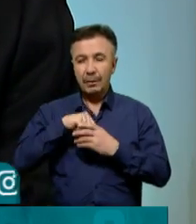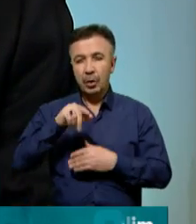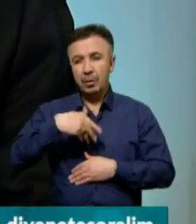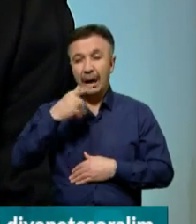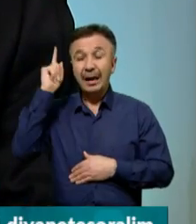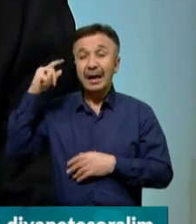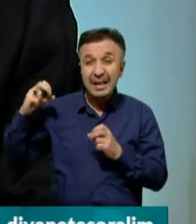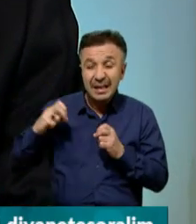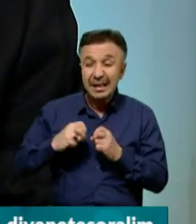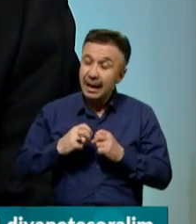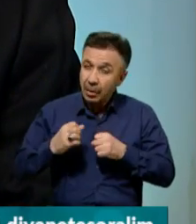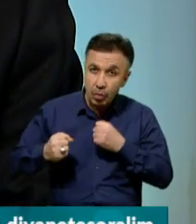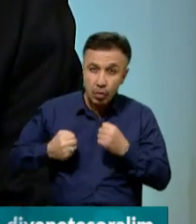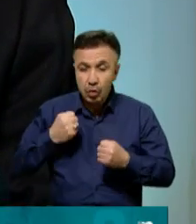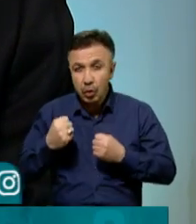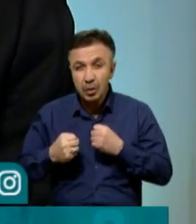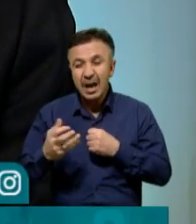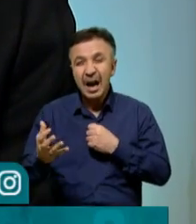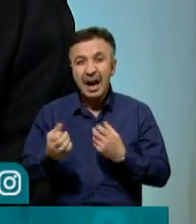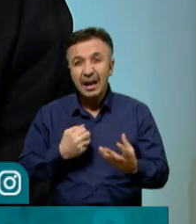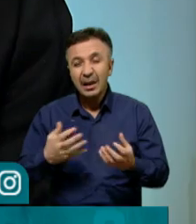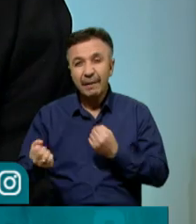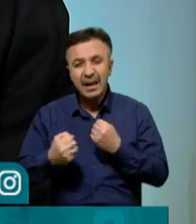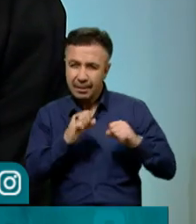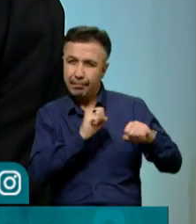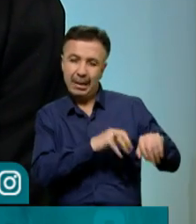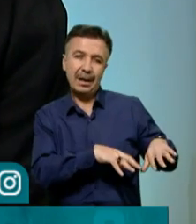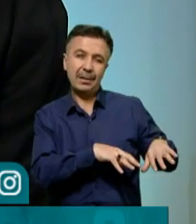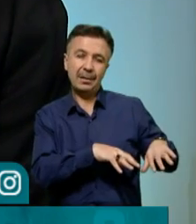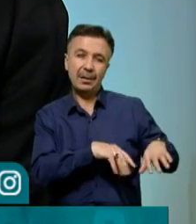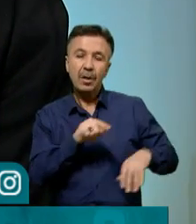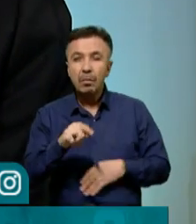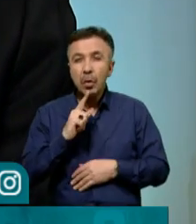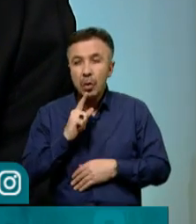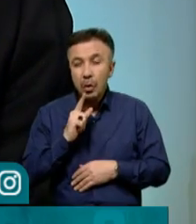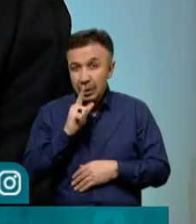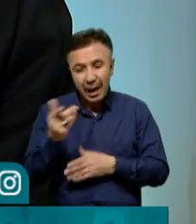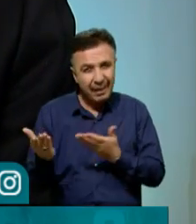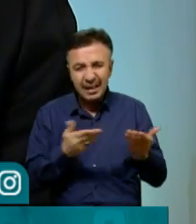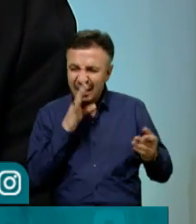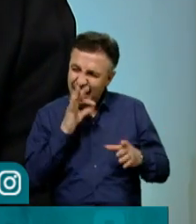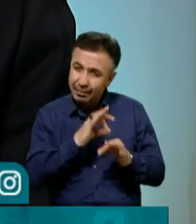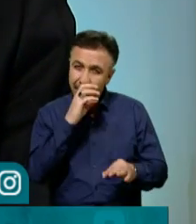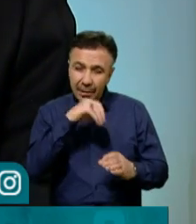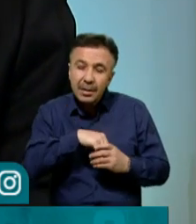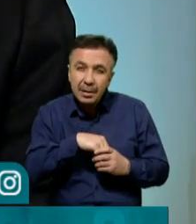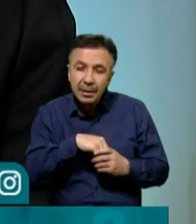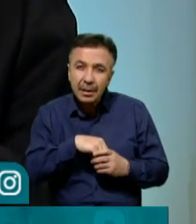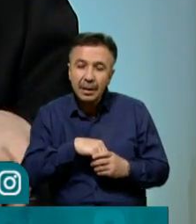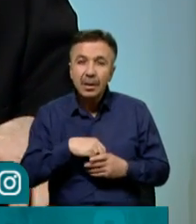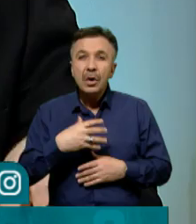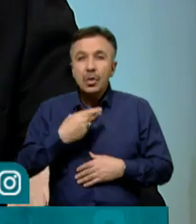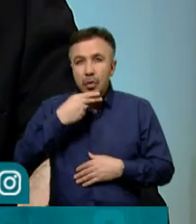zikrine koşun. وَذَرُوا الْبَيْعِ Alışverişi terk edin. Bu nida, bu çağrı kim içindir? Cuma kendilerine farz